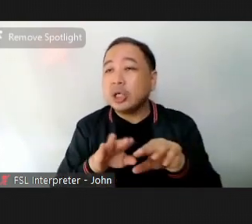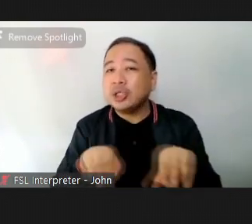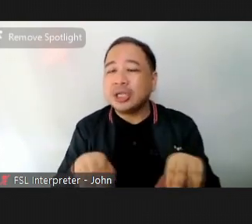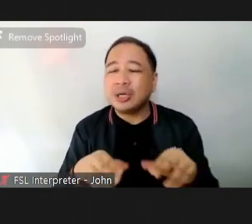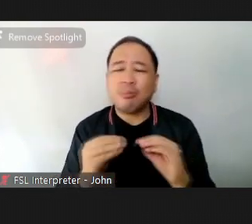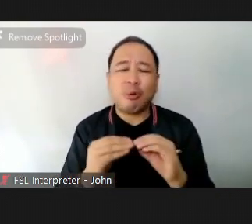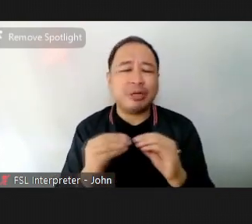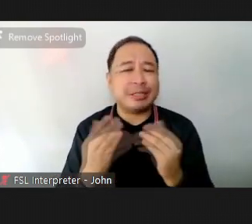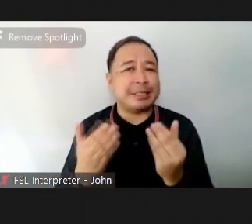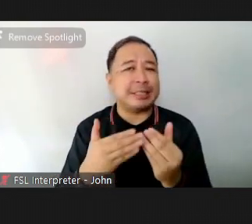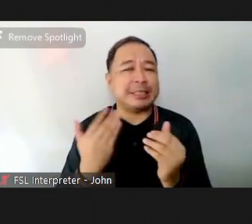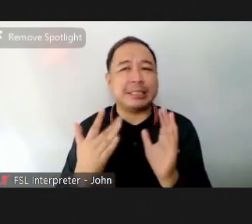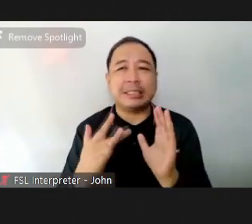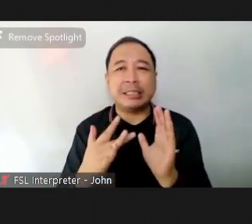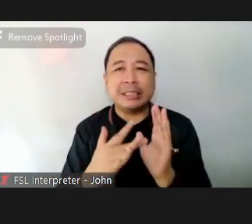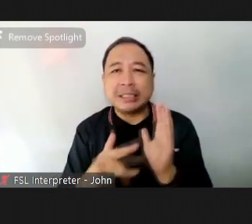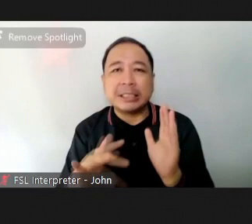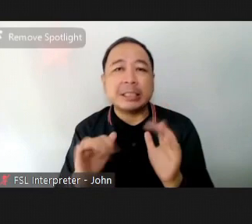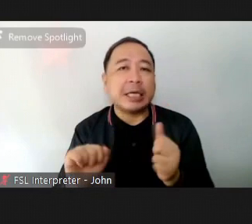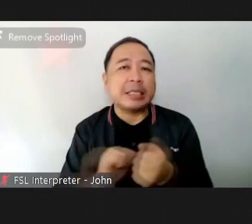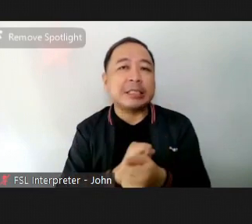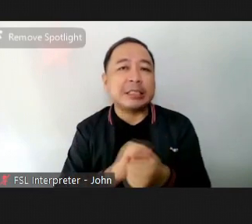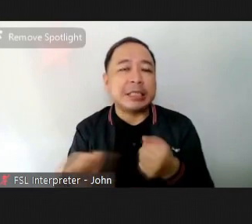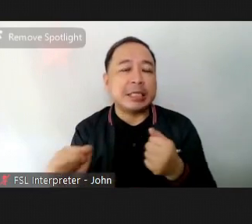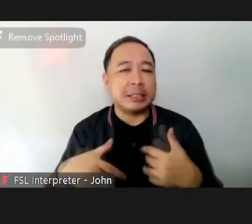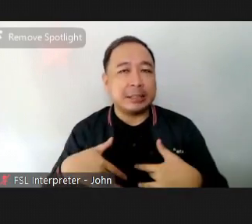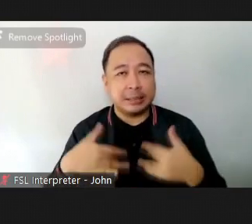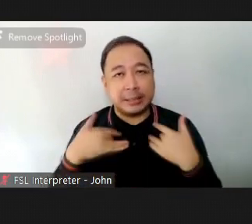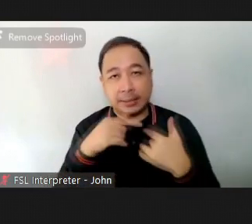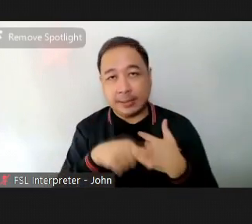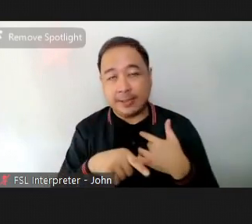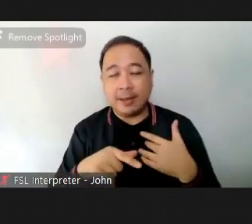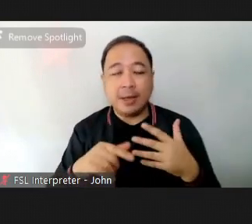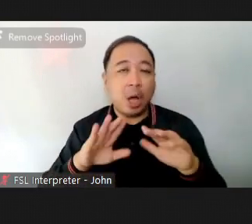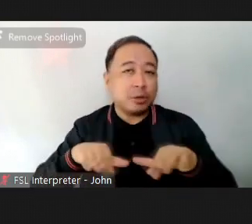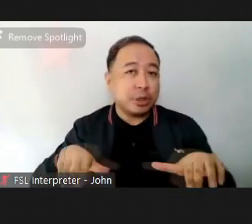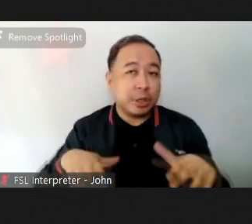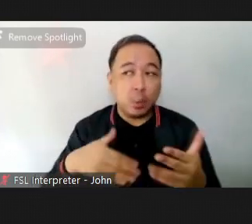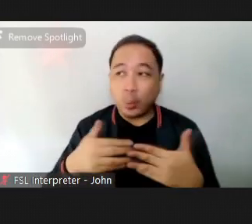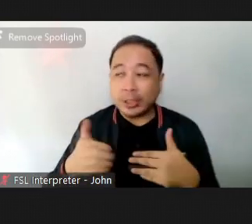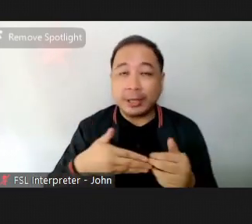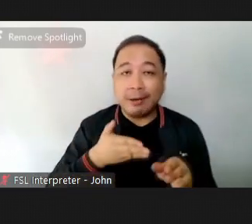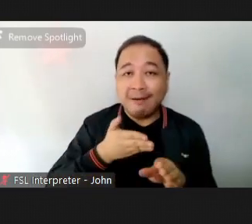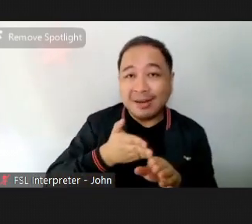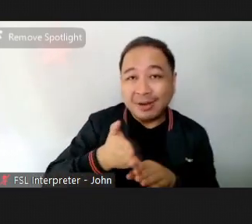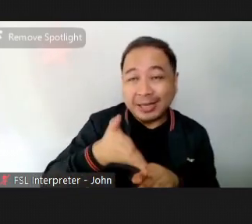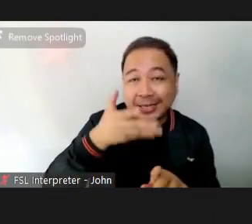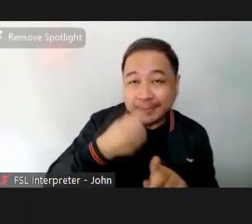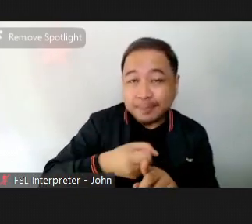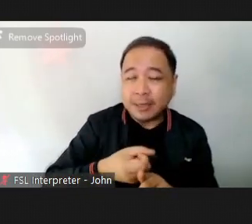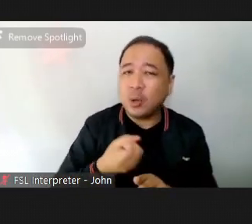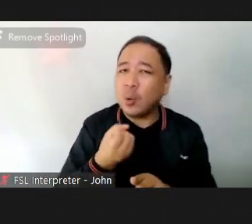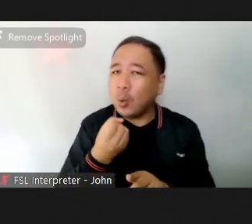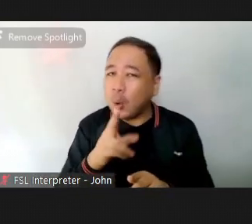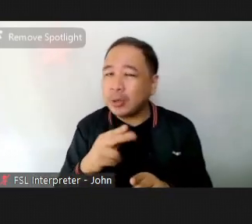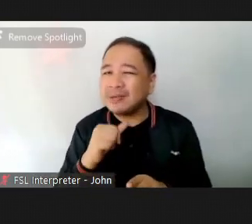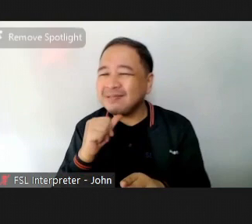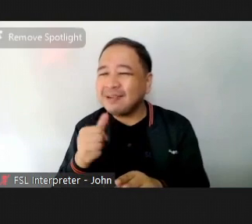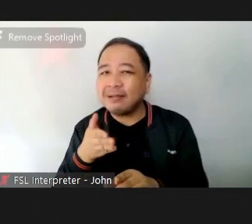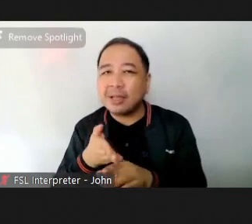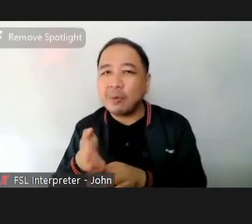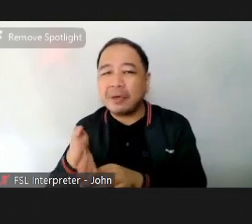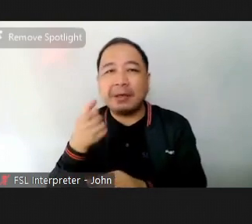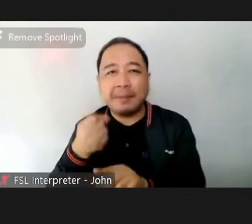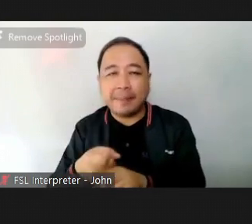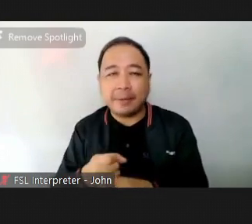na nakakasira sa buhay ng mga kabataan, whether directly or indirectly. Lahat naman ng parents